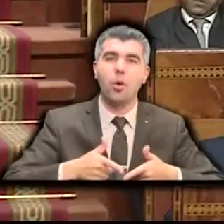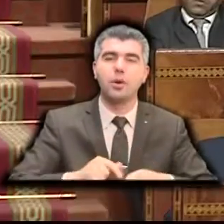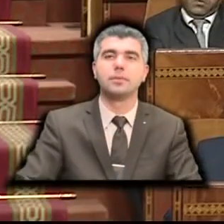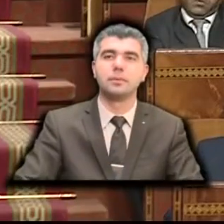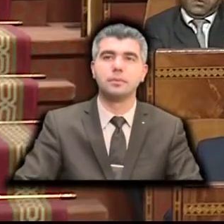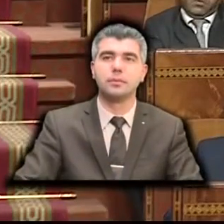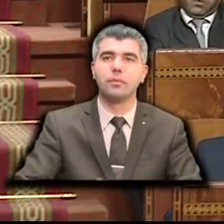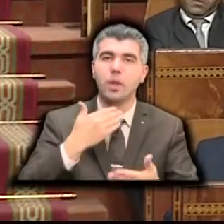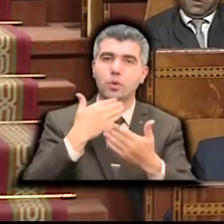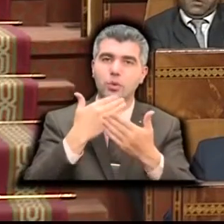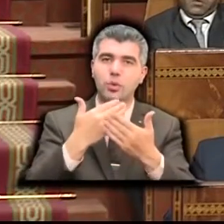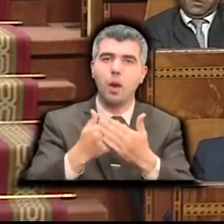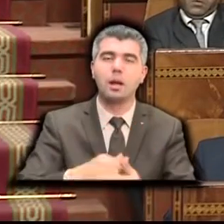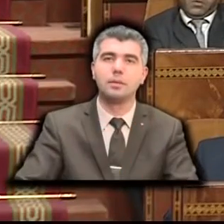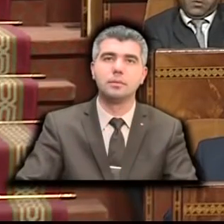شكرا للسيد نائب.